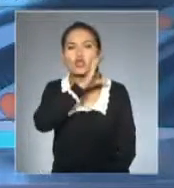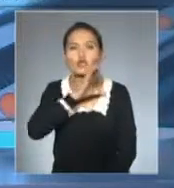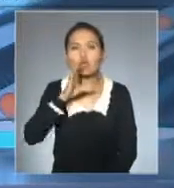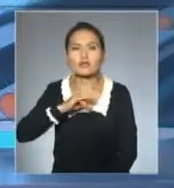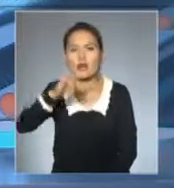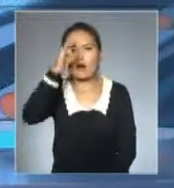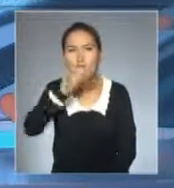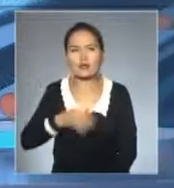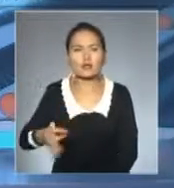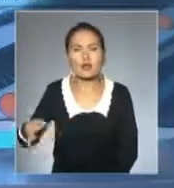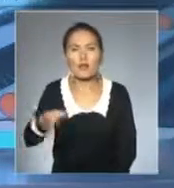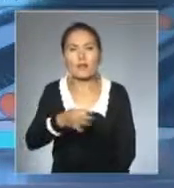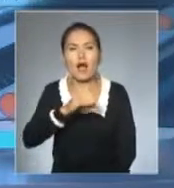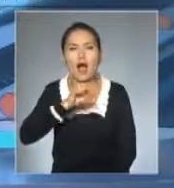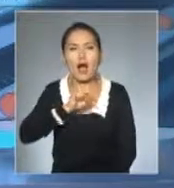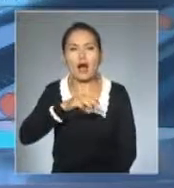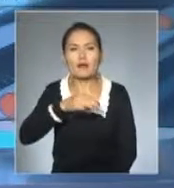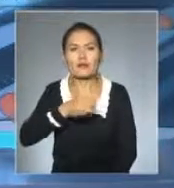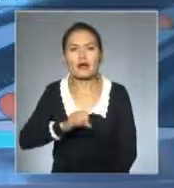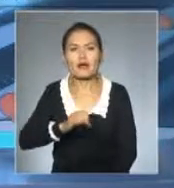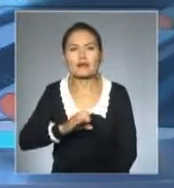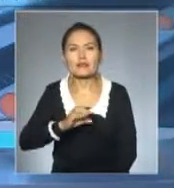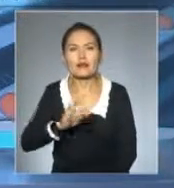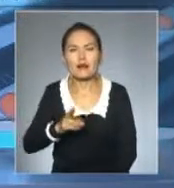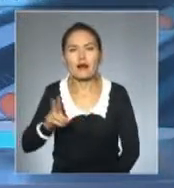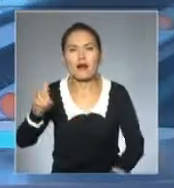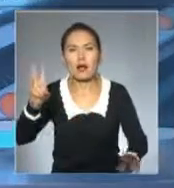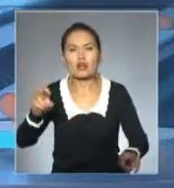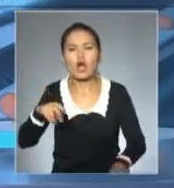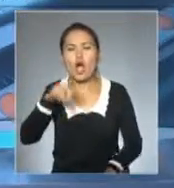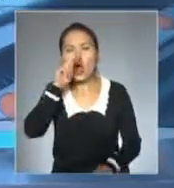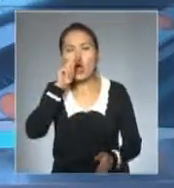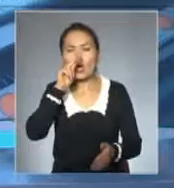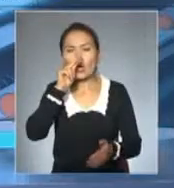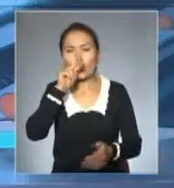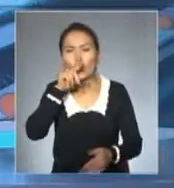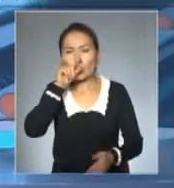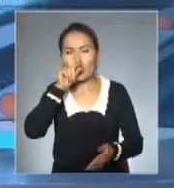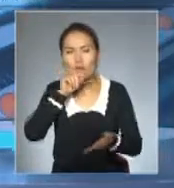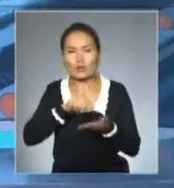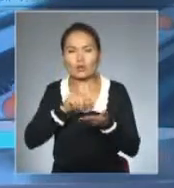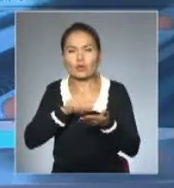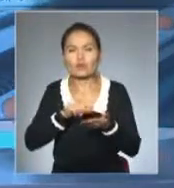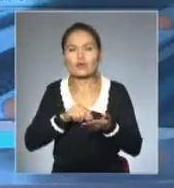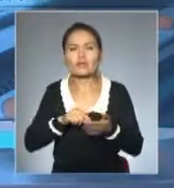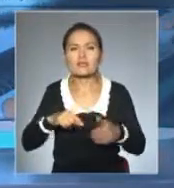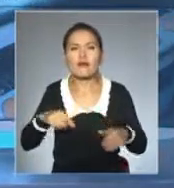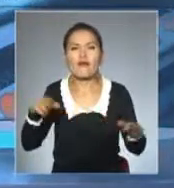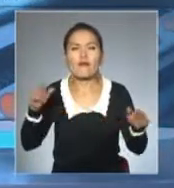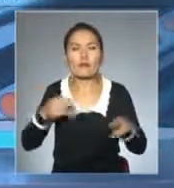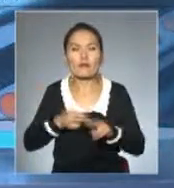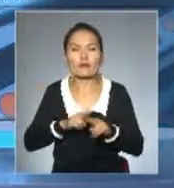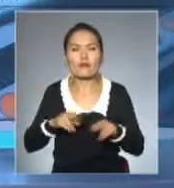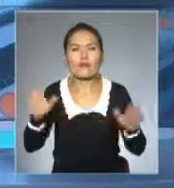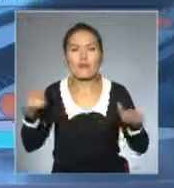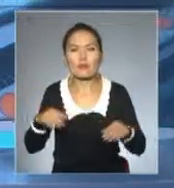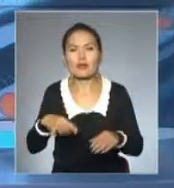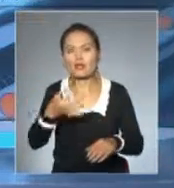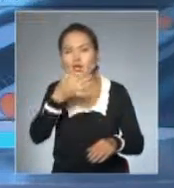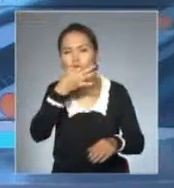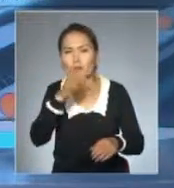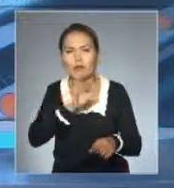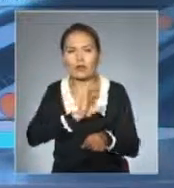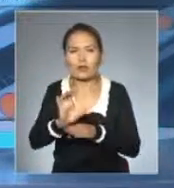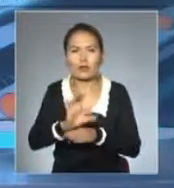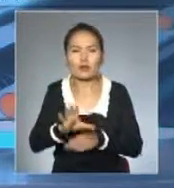Солтүстік Қазақстан облысындағы Алтай СК құс фабрикасы өндіретін жұмыртқалар бүгінде бүкіл Қазақстанға тарайды, ал 10% экспортқа